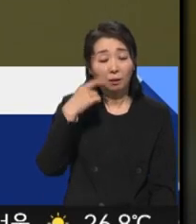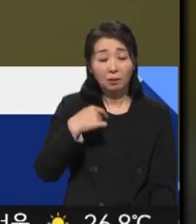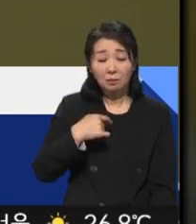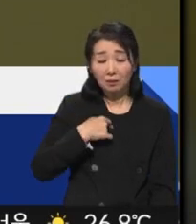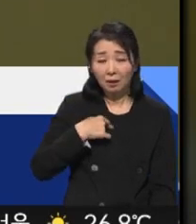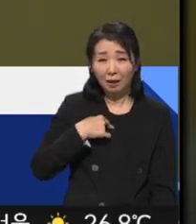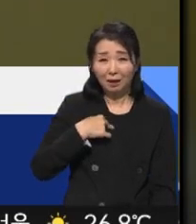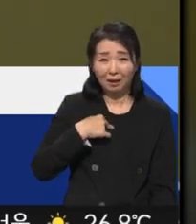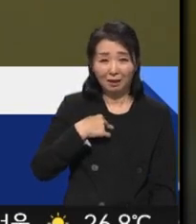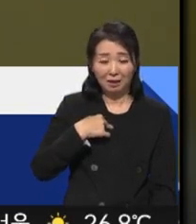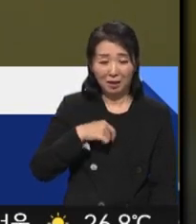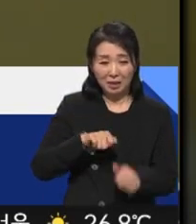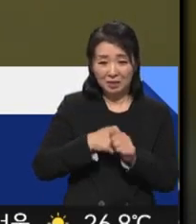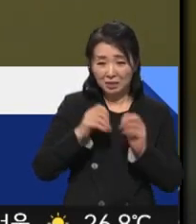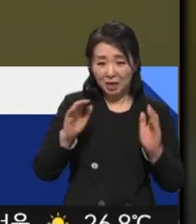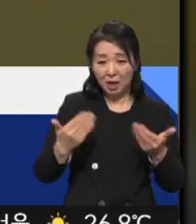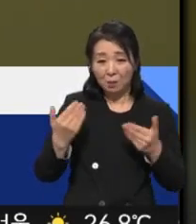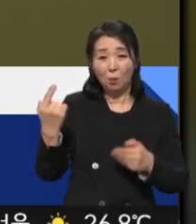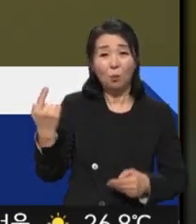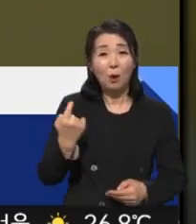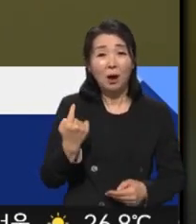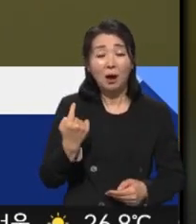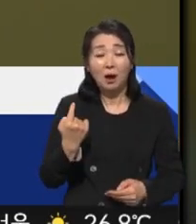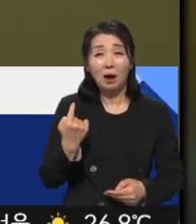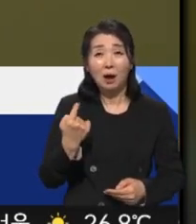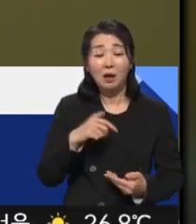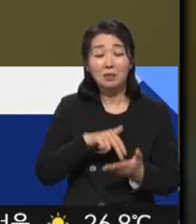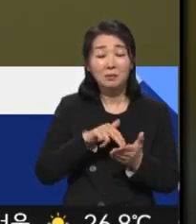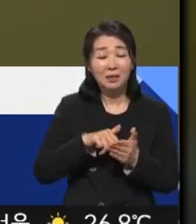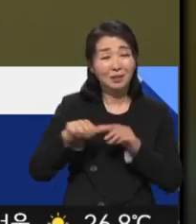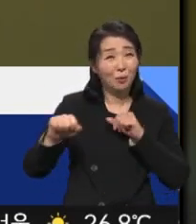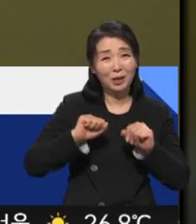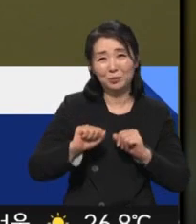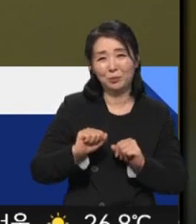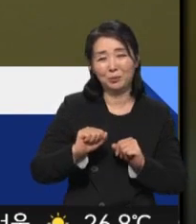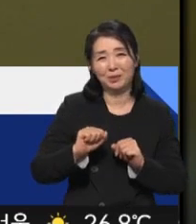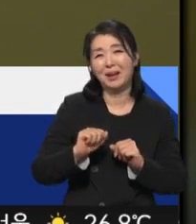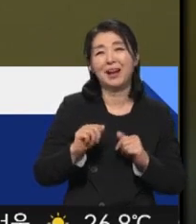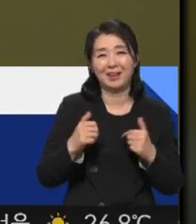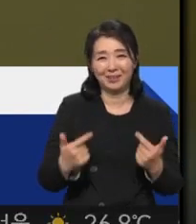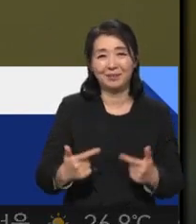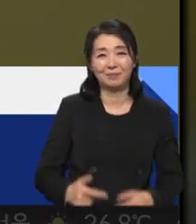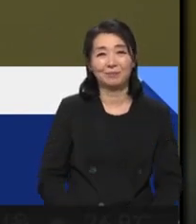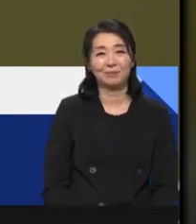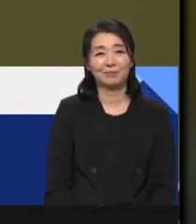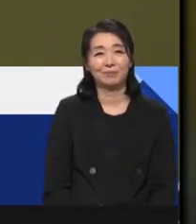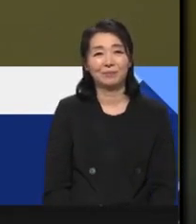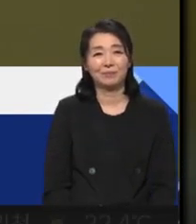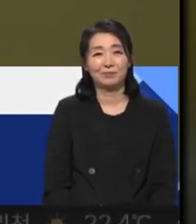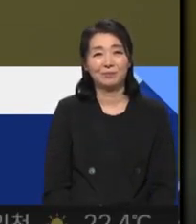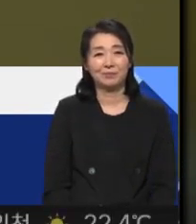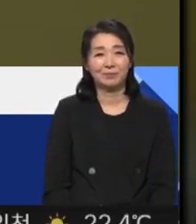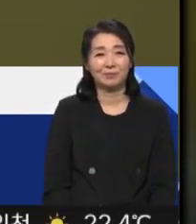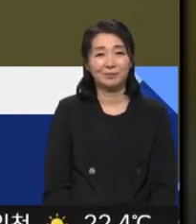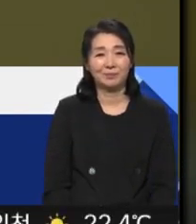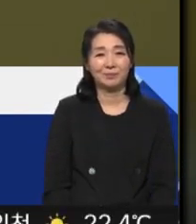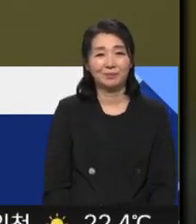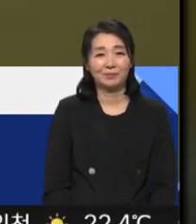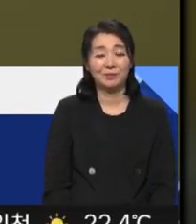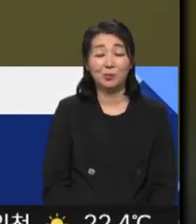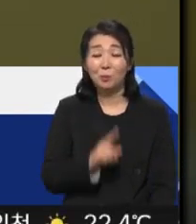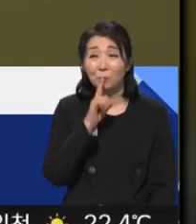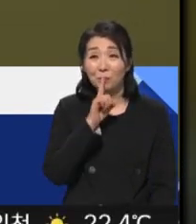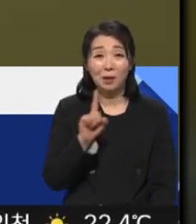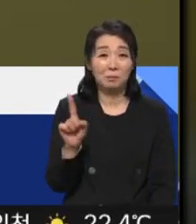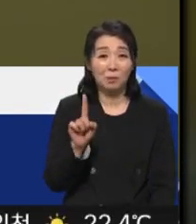바라보고 그 지금 어떤 움직일 수는 없죠. 알겠습니다. 그리고 또 그런 말이